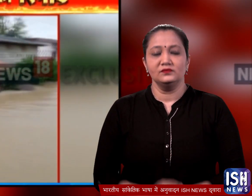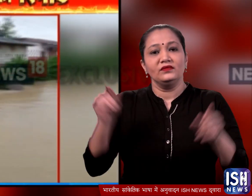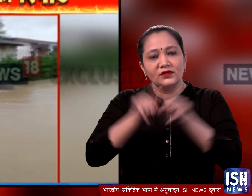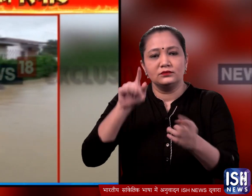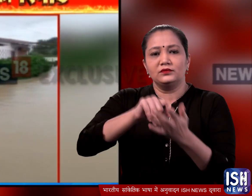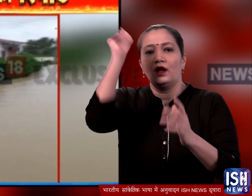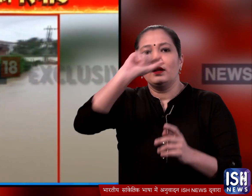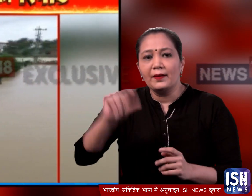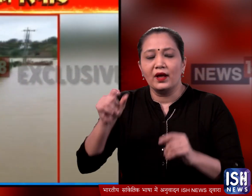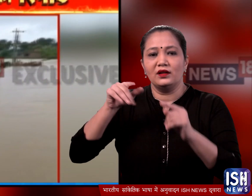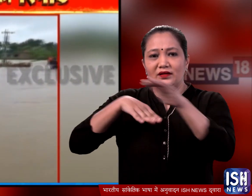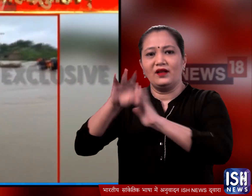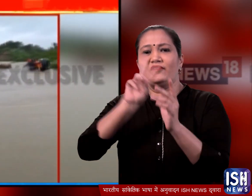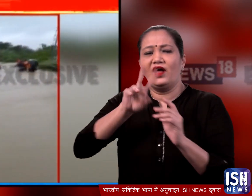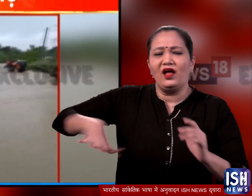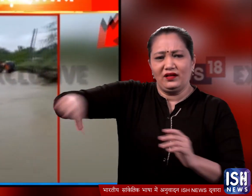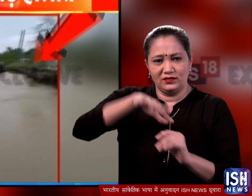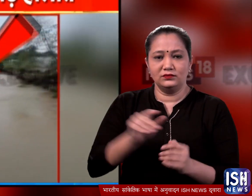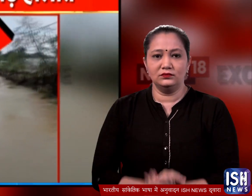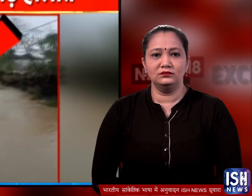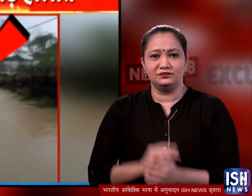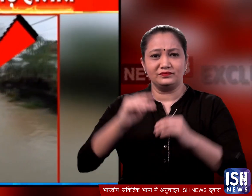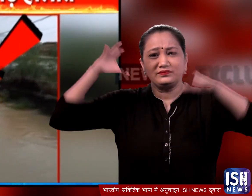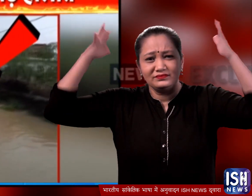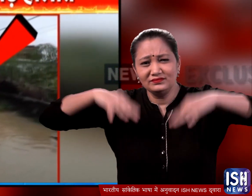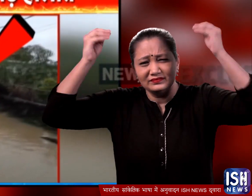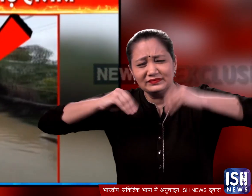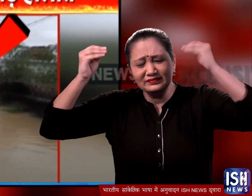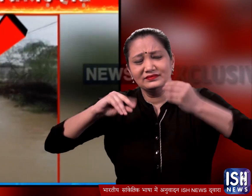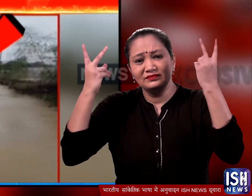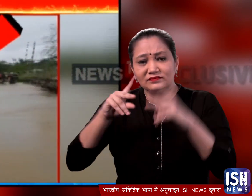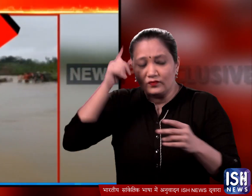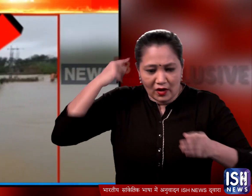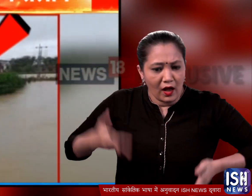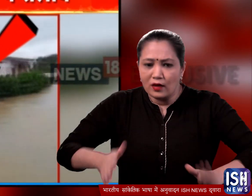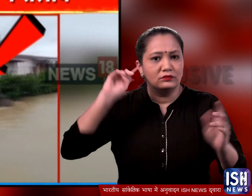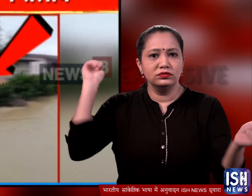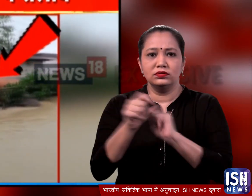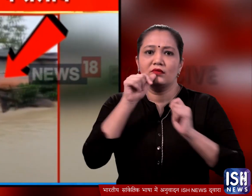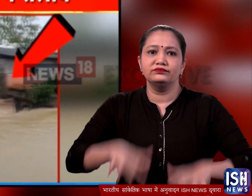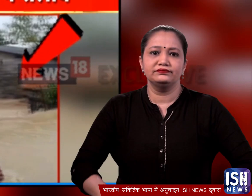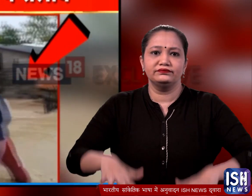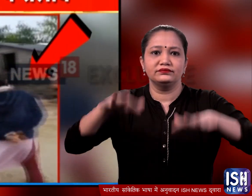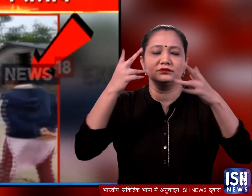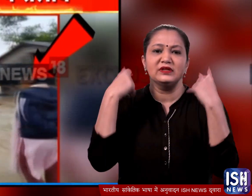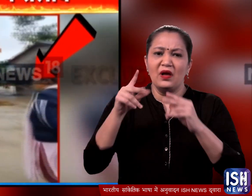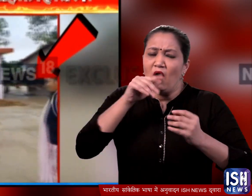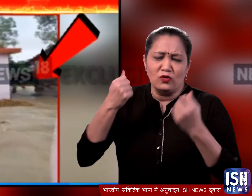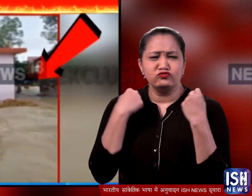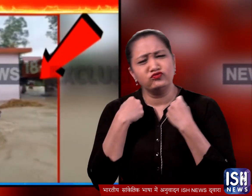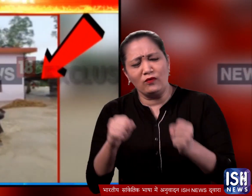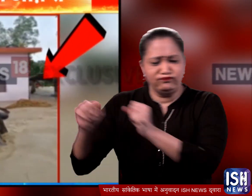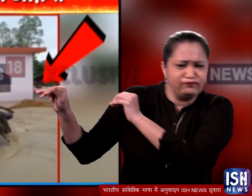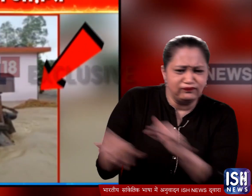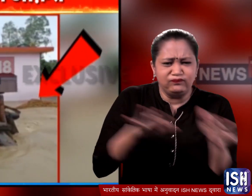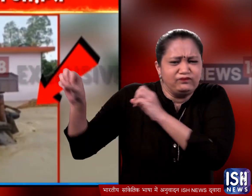जिसकी कुछ तस्वीरें नेपाल के विराटनगर से भी सामने आई। वहां बादल ऐसे बरसे कि सड़कें नदियों में तब्दील हो गईं। उस पर भी पानी का बहाव इतना तेज